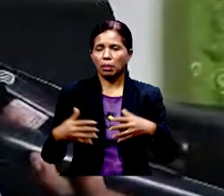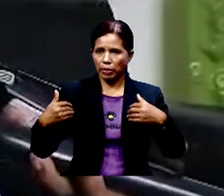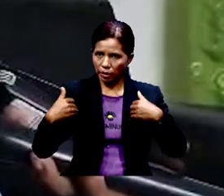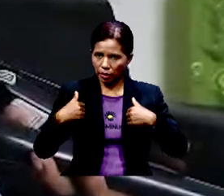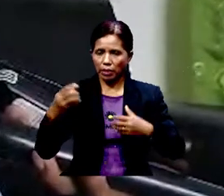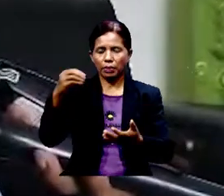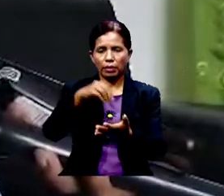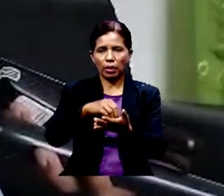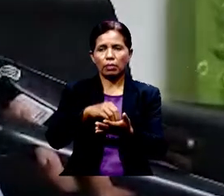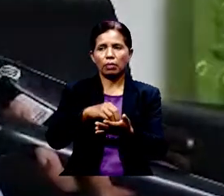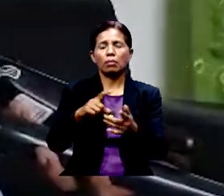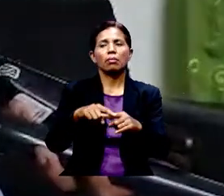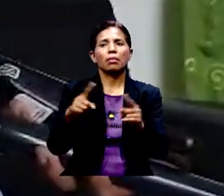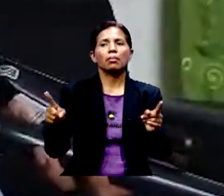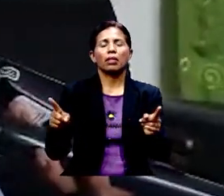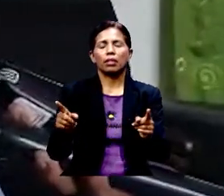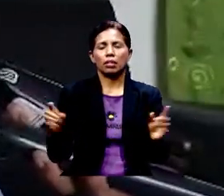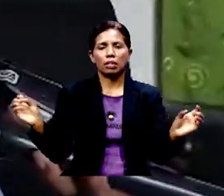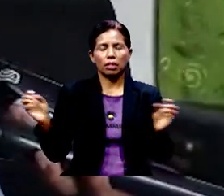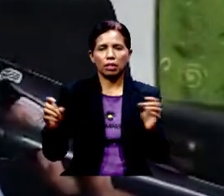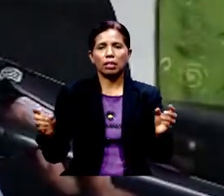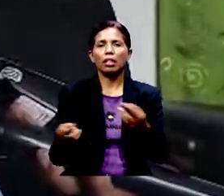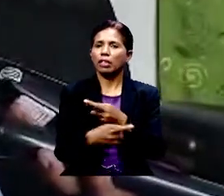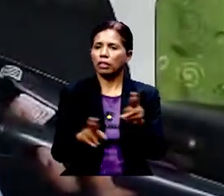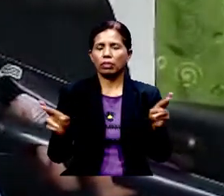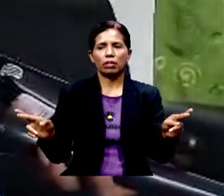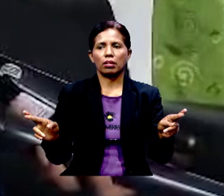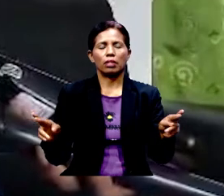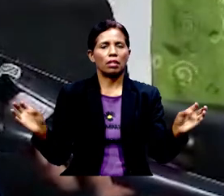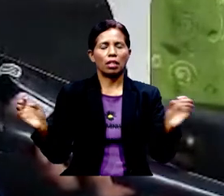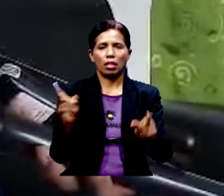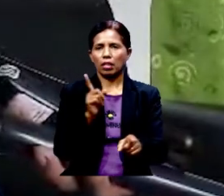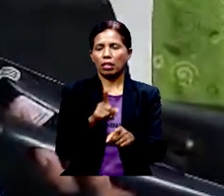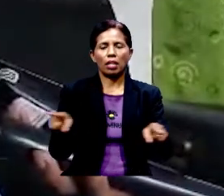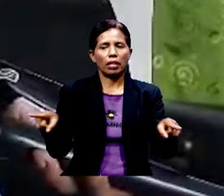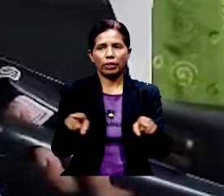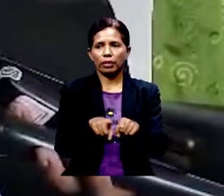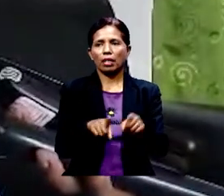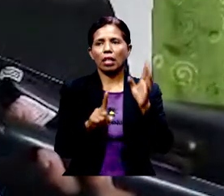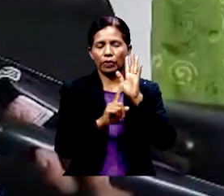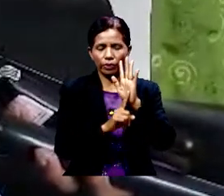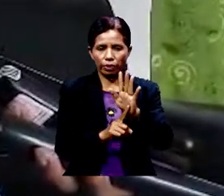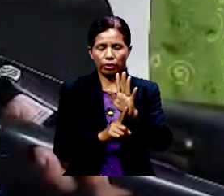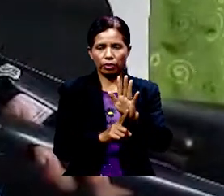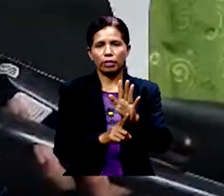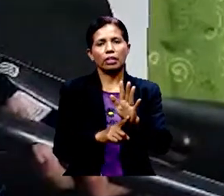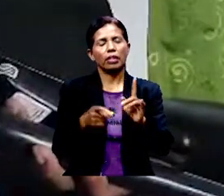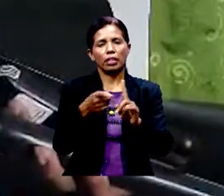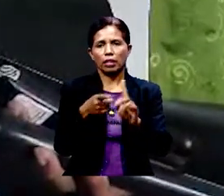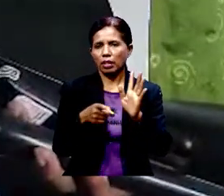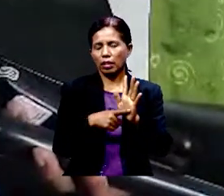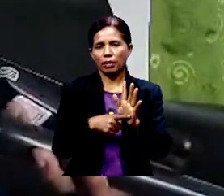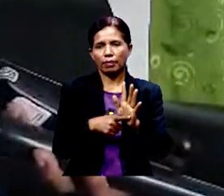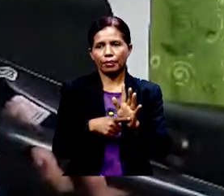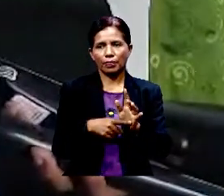tau ba maibe nini hasil makala la masim, lan sabai baim para hatudu dia idane idane. Nia